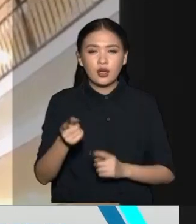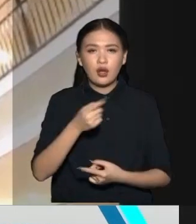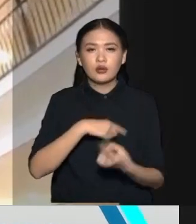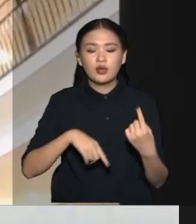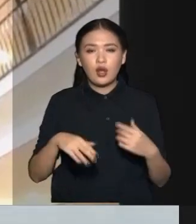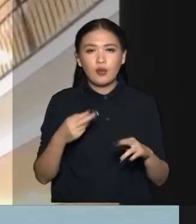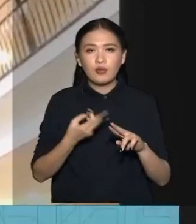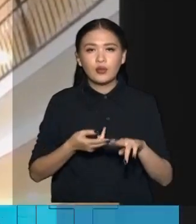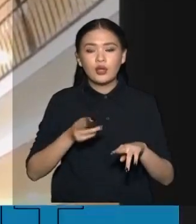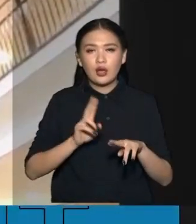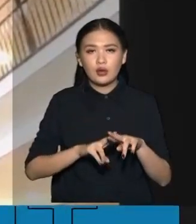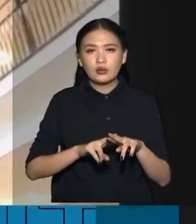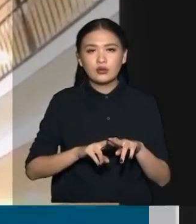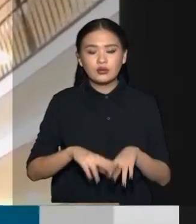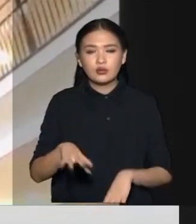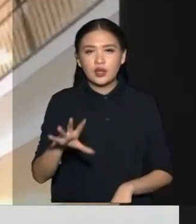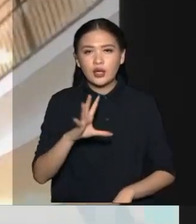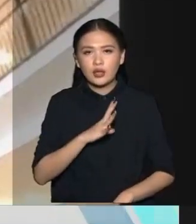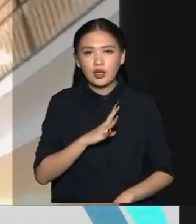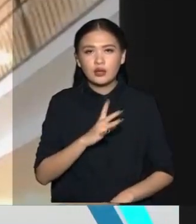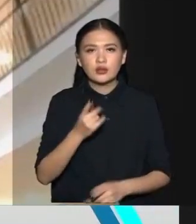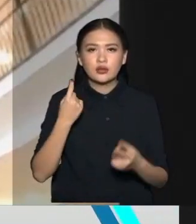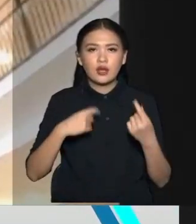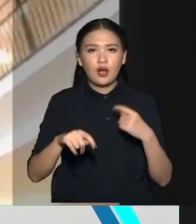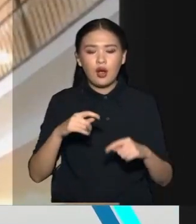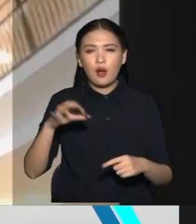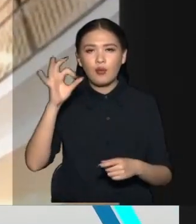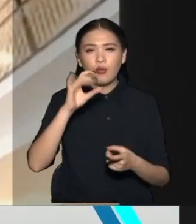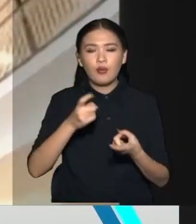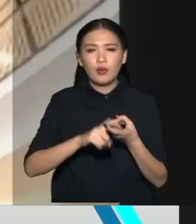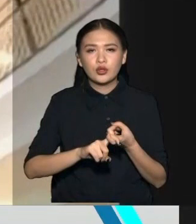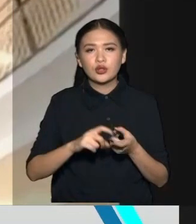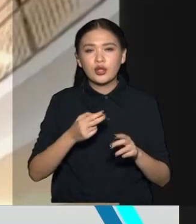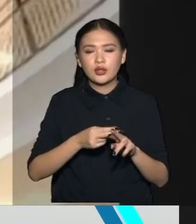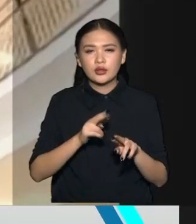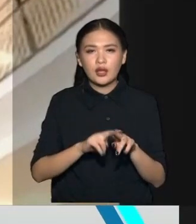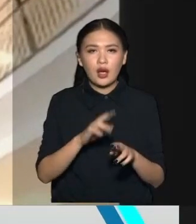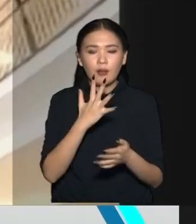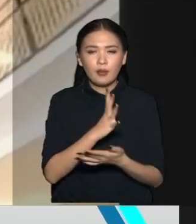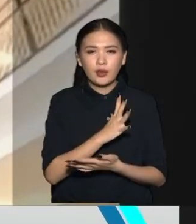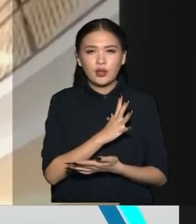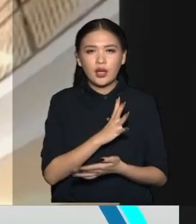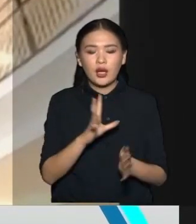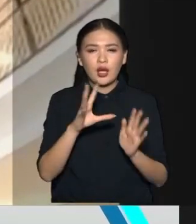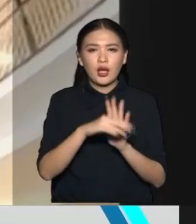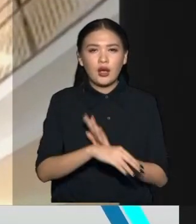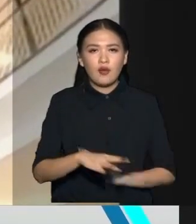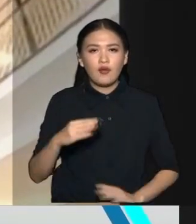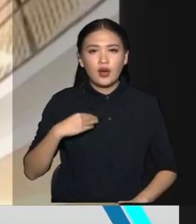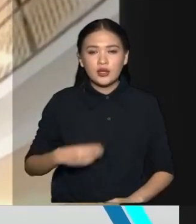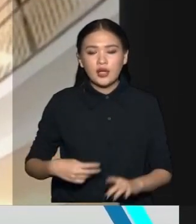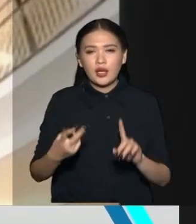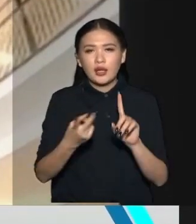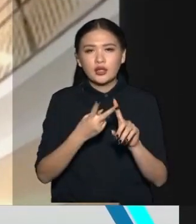мынау сауда сатып бойынша біздің ең негізгі 10 партнеріміздің бірі. Екінші, Франция бұл